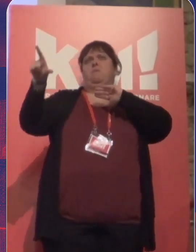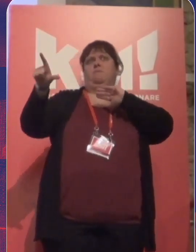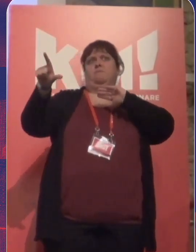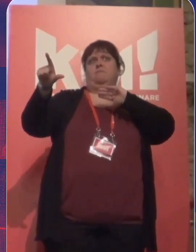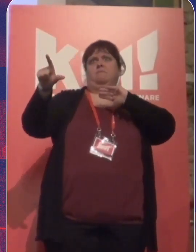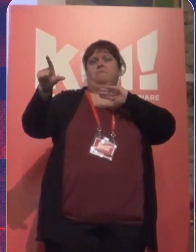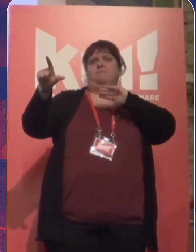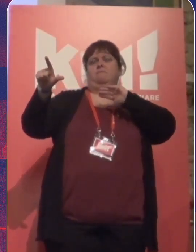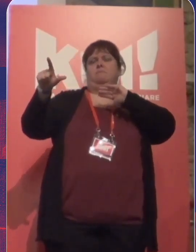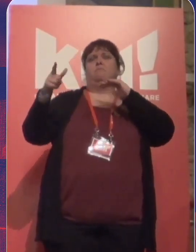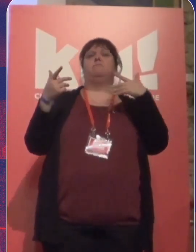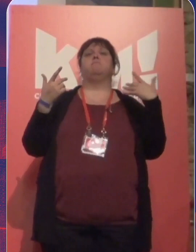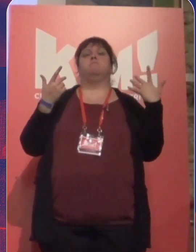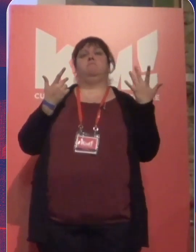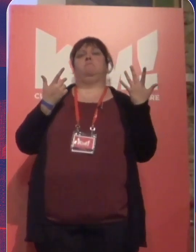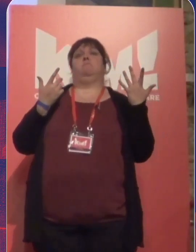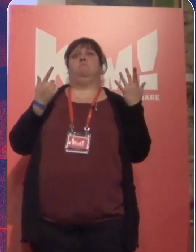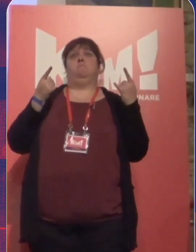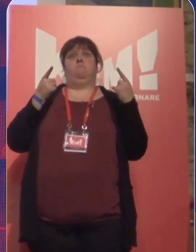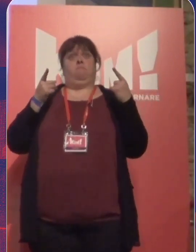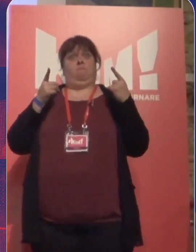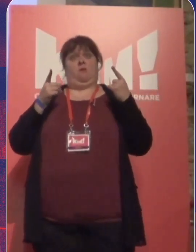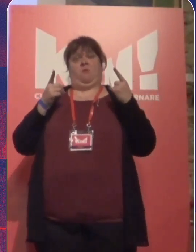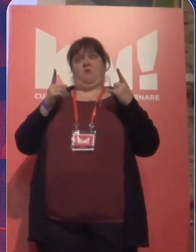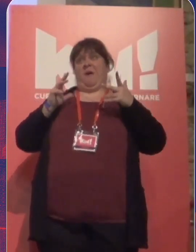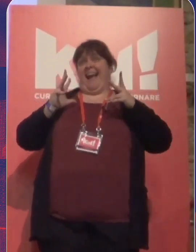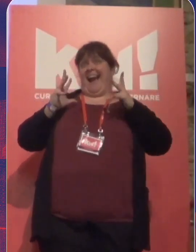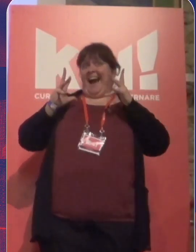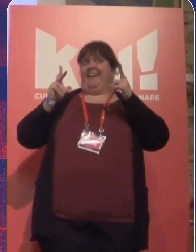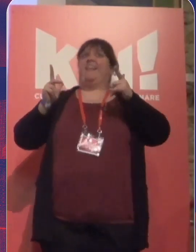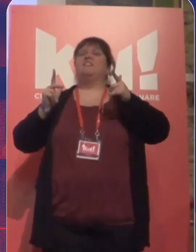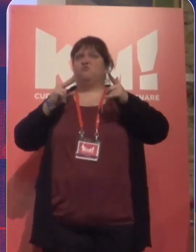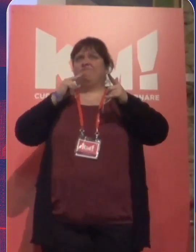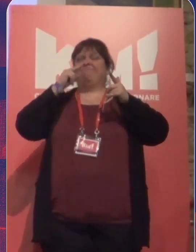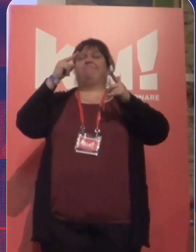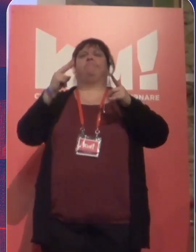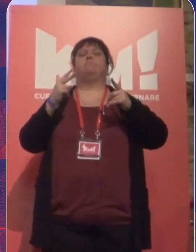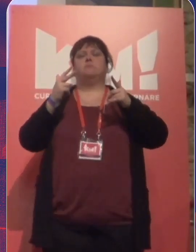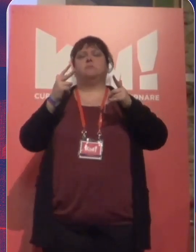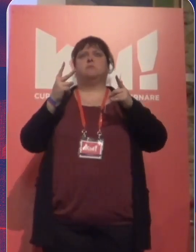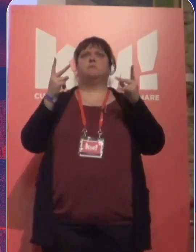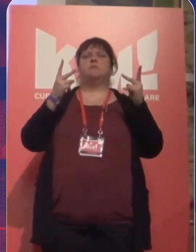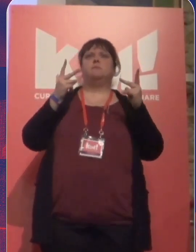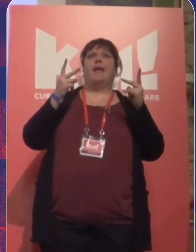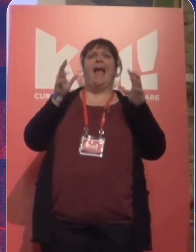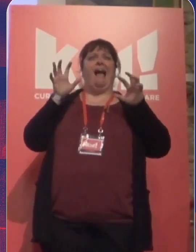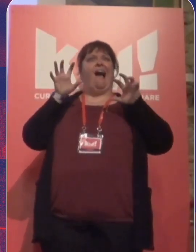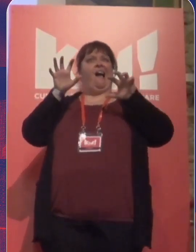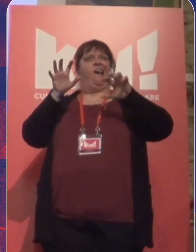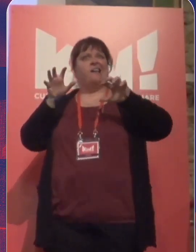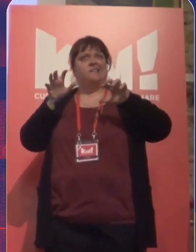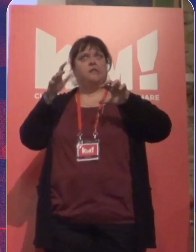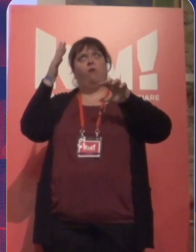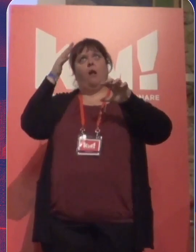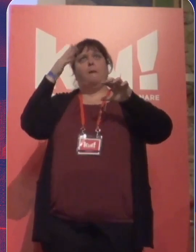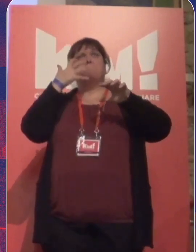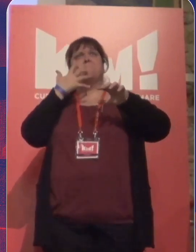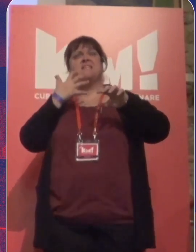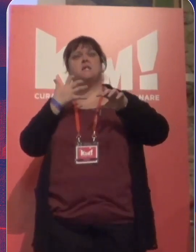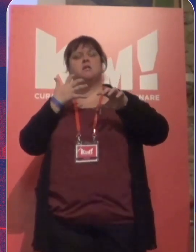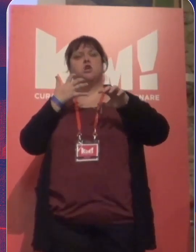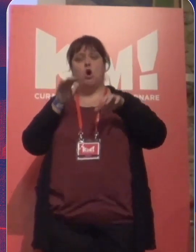vita questa è una risposta se volete aggressivo melanconica del bambino